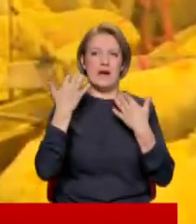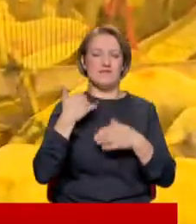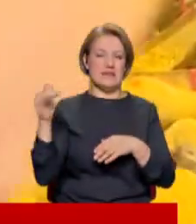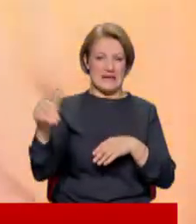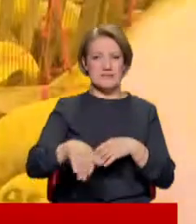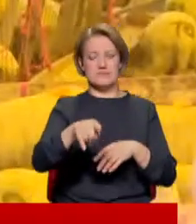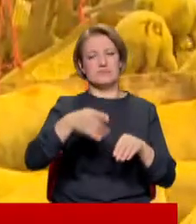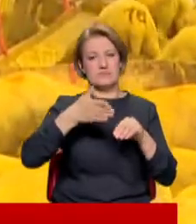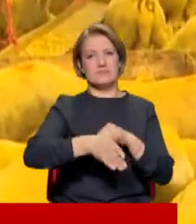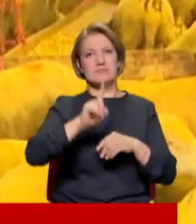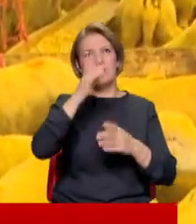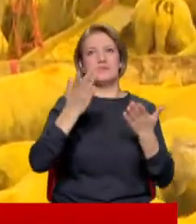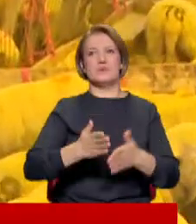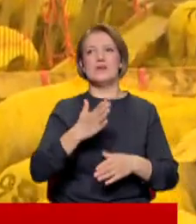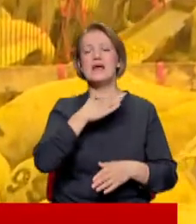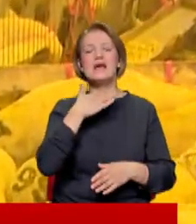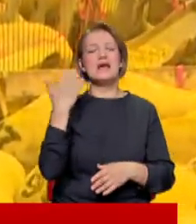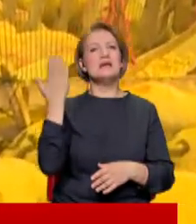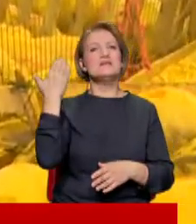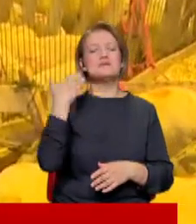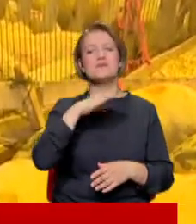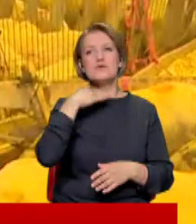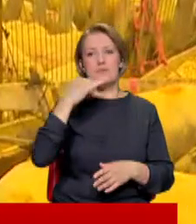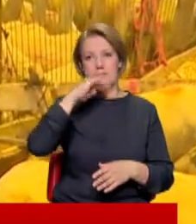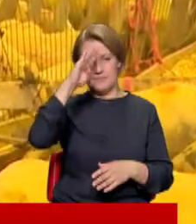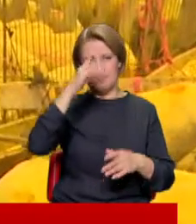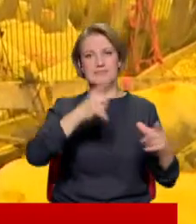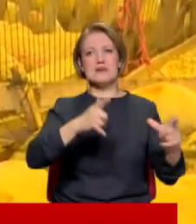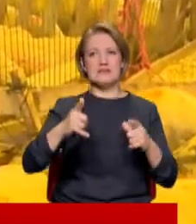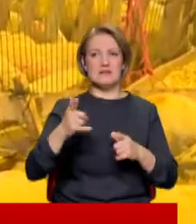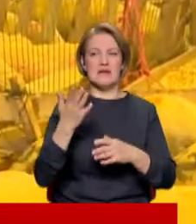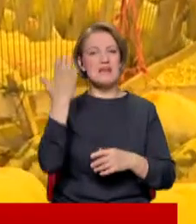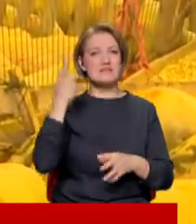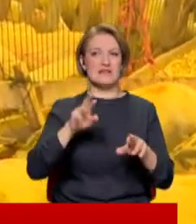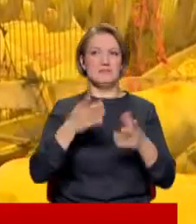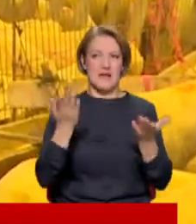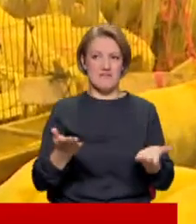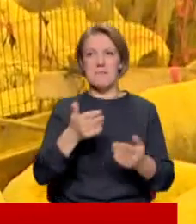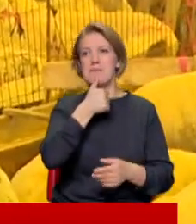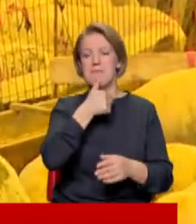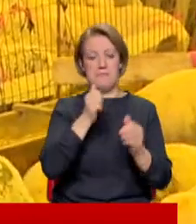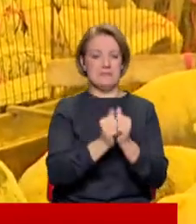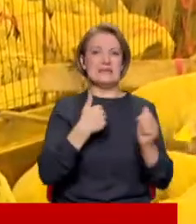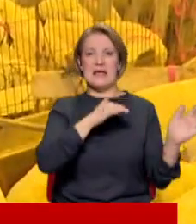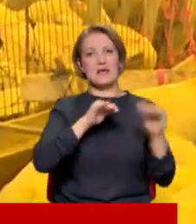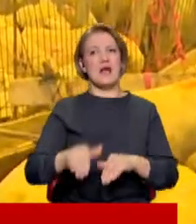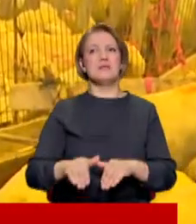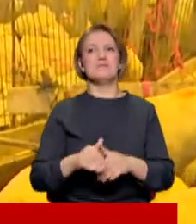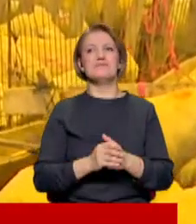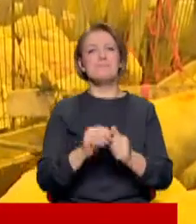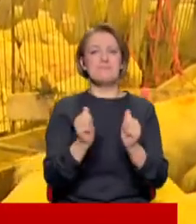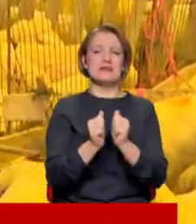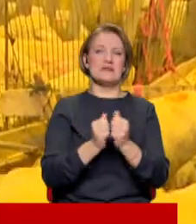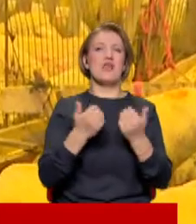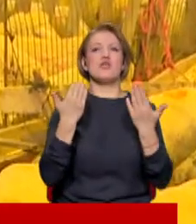getirip kestireceğiz inşallah, Allah kabul etsin. Eski o kurban sofraları, bayram sofraları kuruluyor mu eskisi? Evet tabii ki. Babamla birlikte geldik zaten.